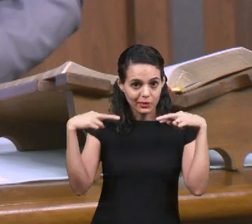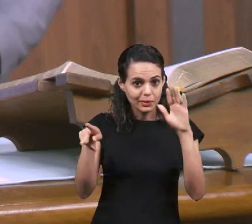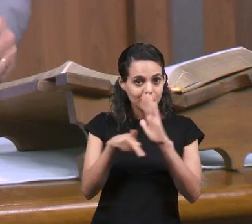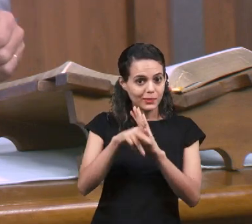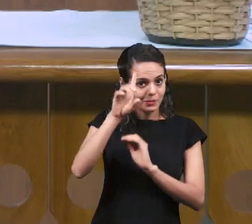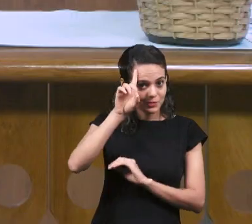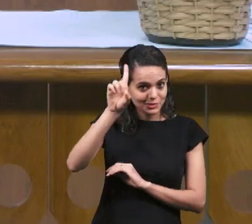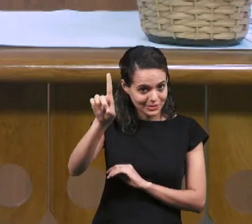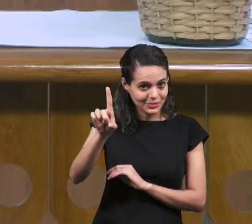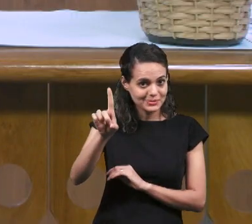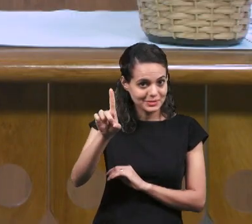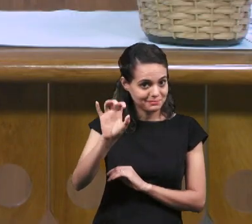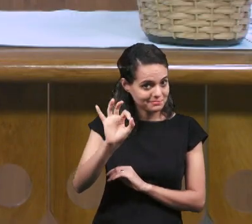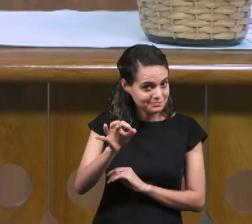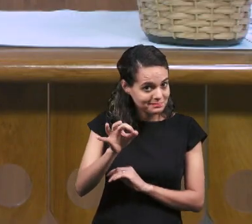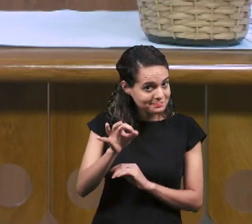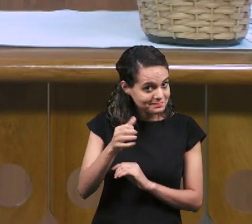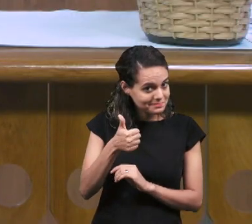Très bien.